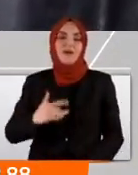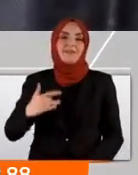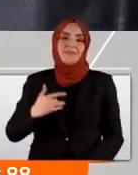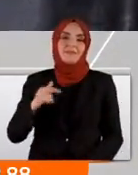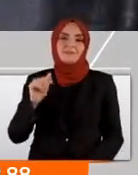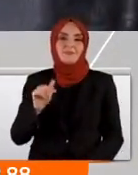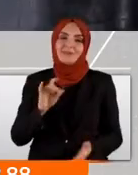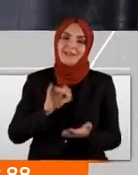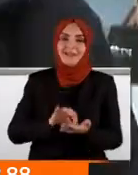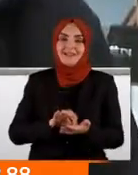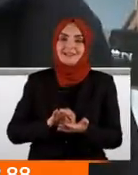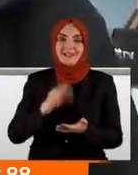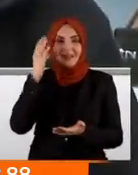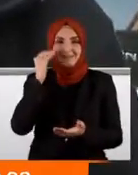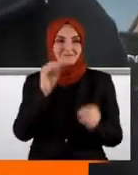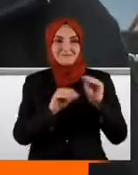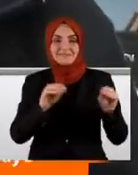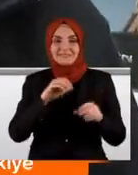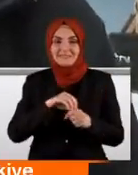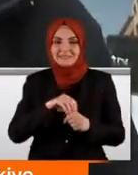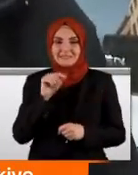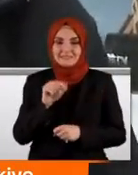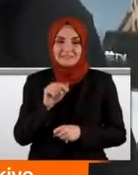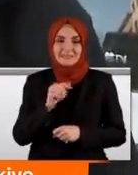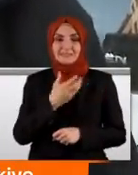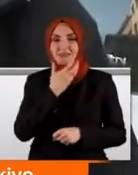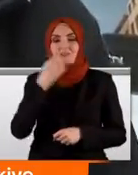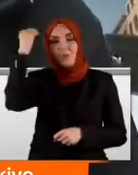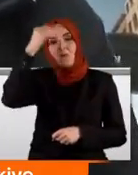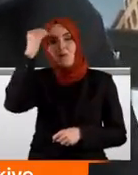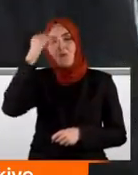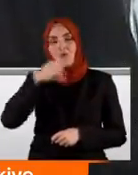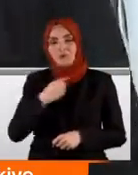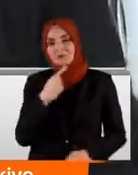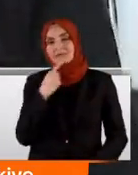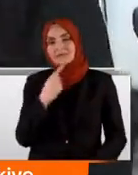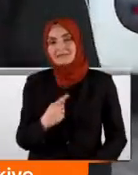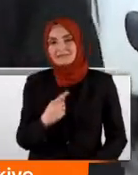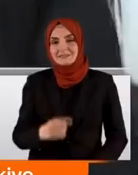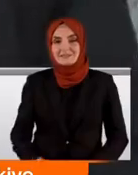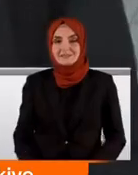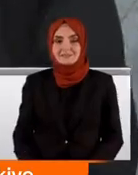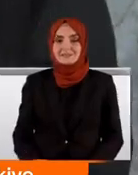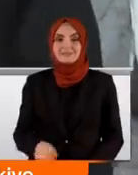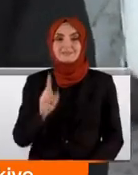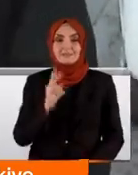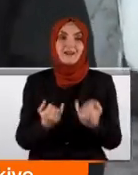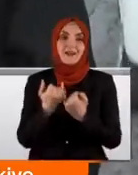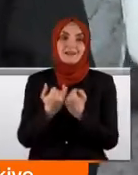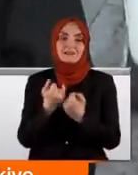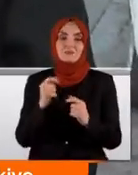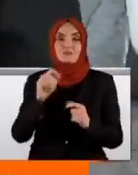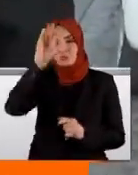Nasrettin Hoca'nın heykeli daha uygun bulduk. Bir bacım Sultan vardı, bir de kızım Sultan. Şimdi senin ismin de Sultan'mış. O kardeşiniz Sultan Hanım'a da bir selam gönder